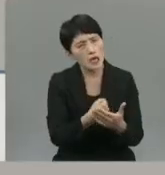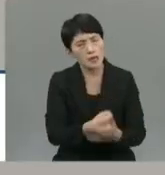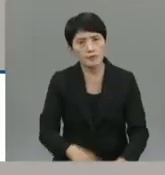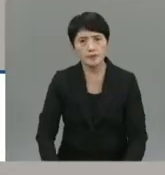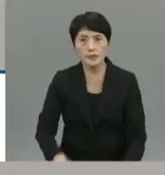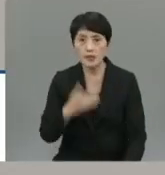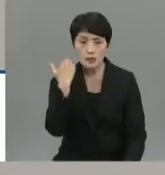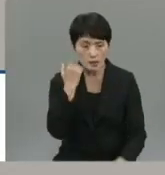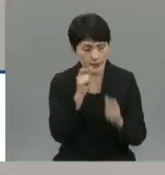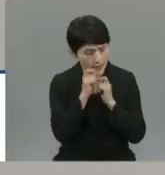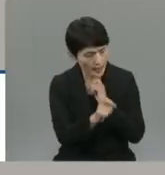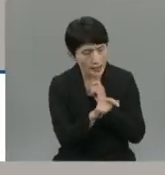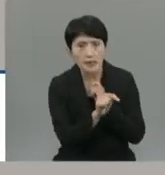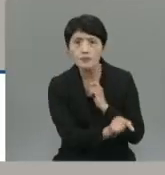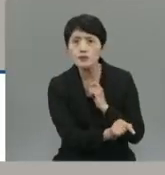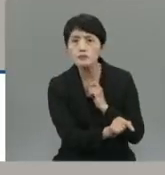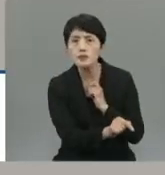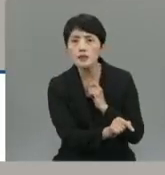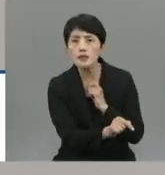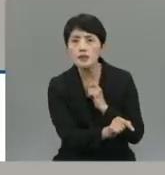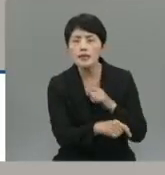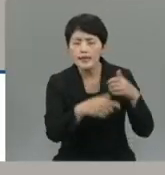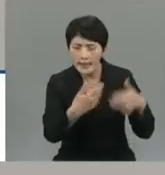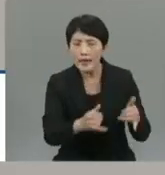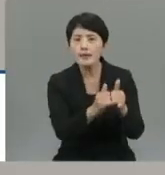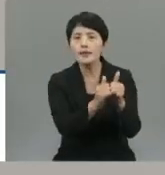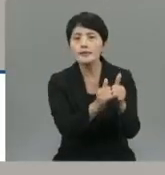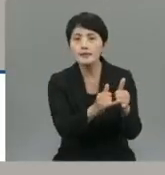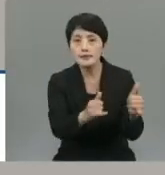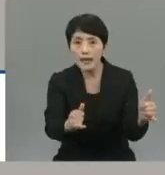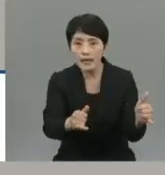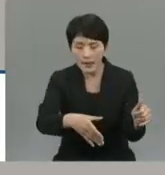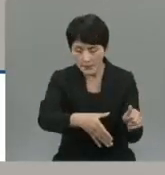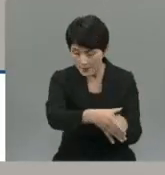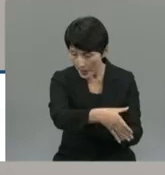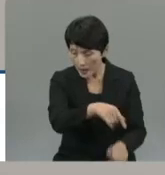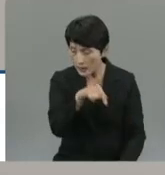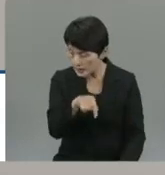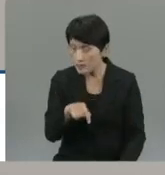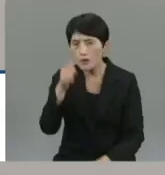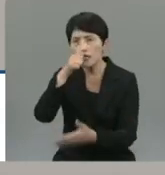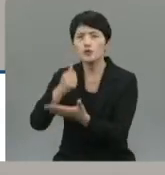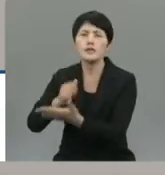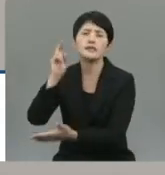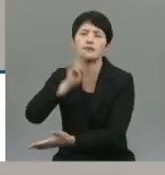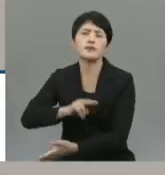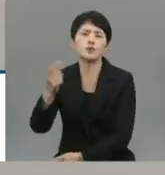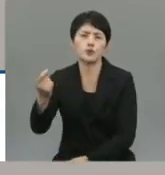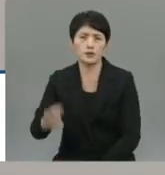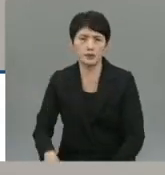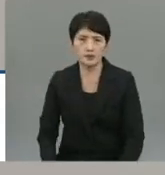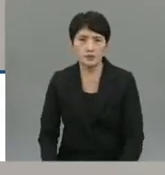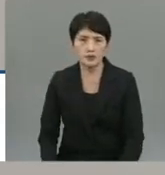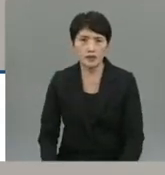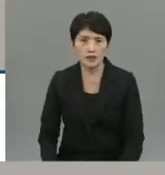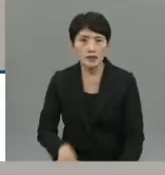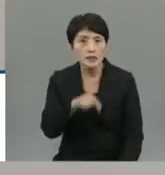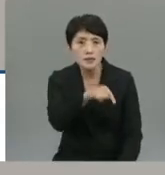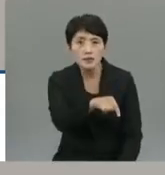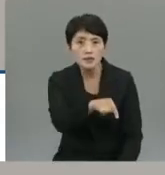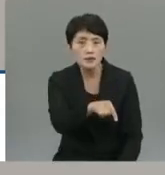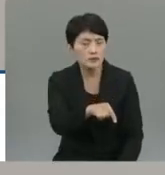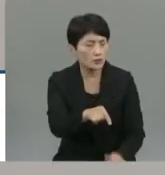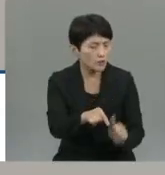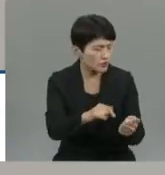chỉ sách riêng tại khu vực thành phố Incheon ông Du nhấn mạnh lừa đảo tiền đặt cọc thuê nhà trọn gói trên xe chính là một hành vi phạm tội